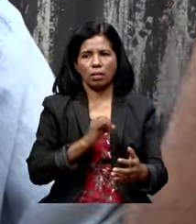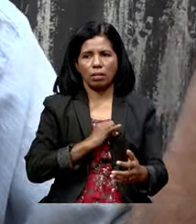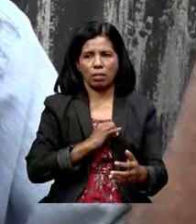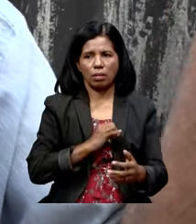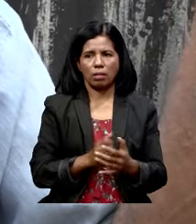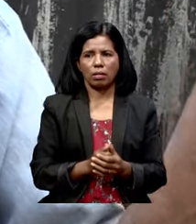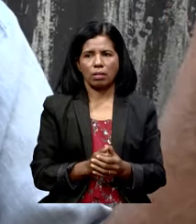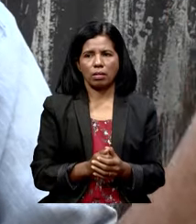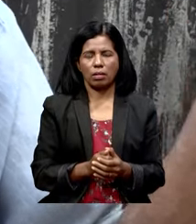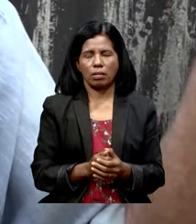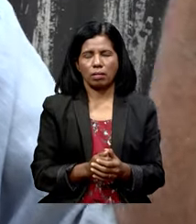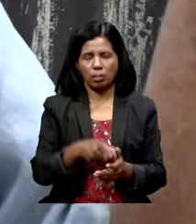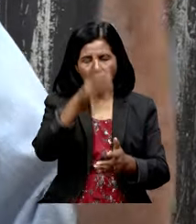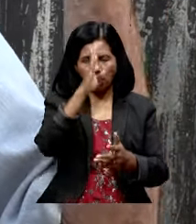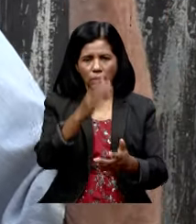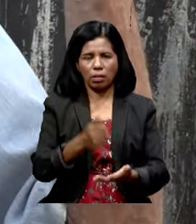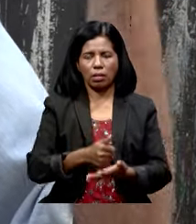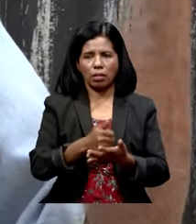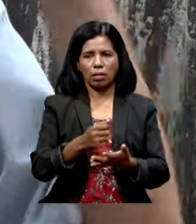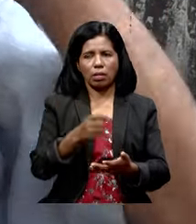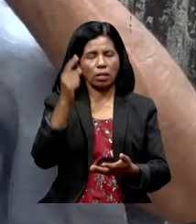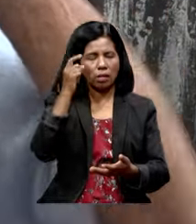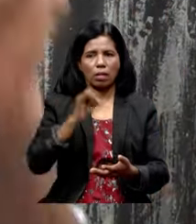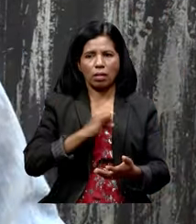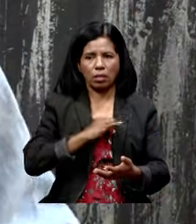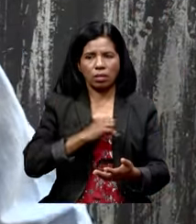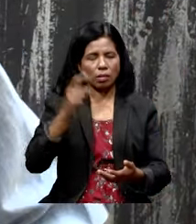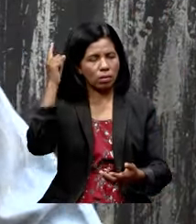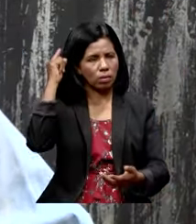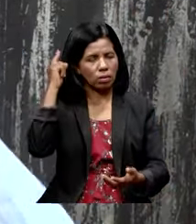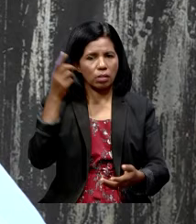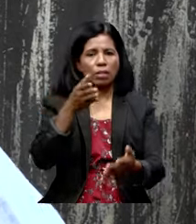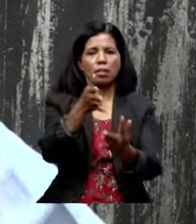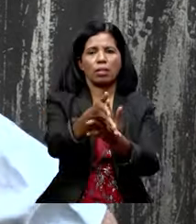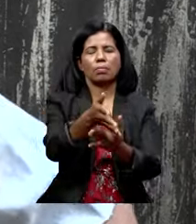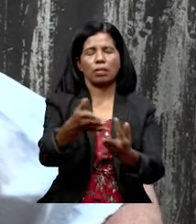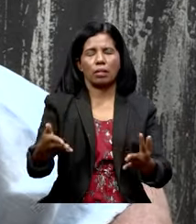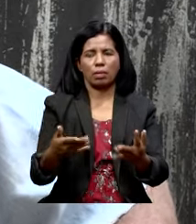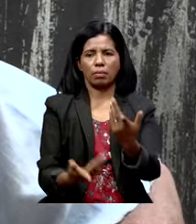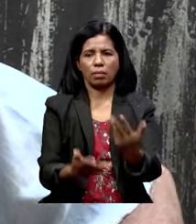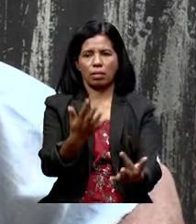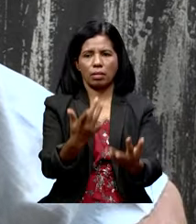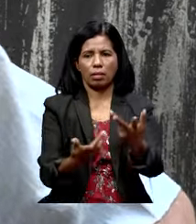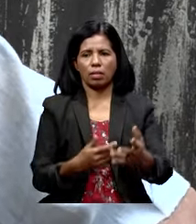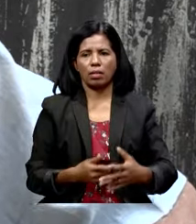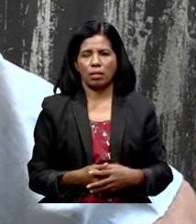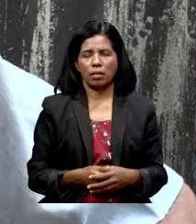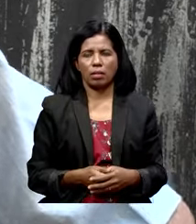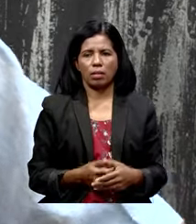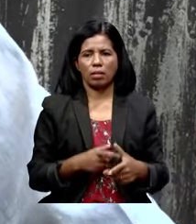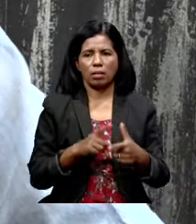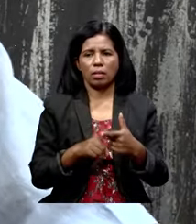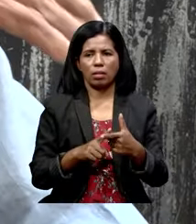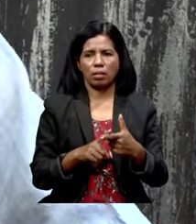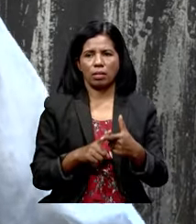mak tawa lara mai lebar ke ulun tamat ya be ayah sana